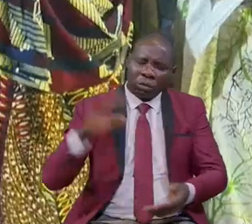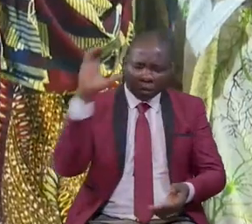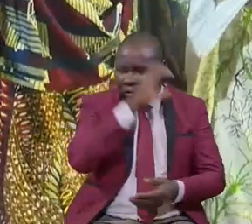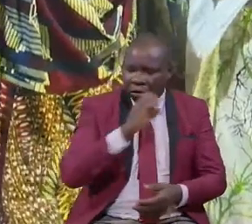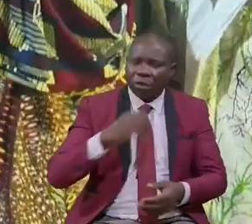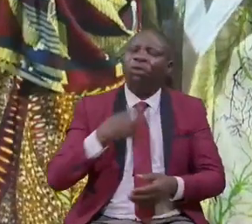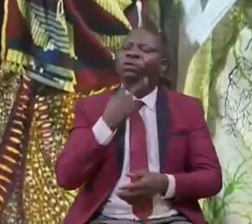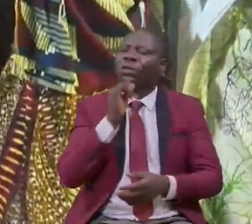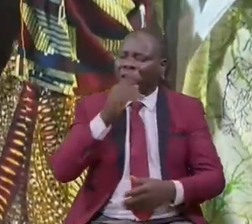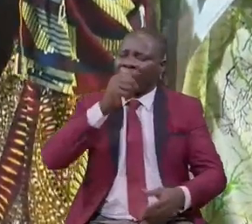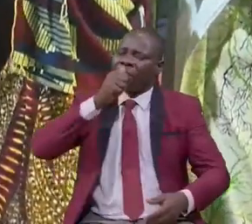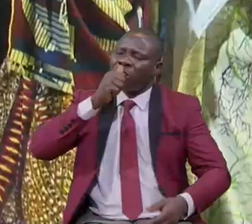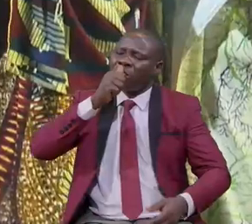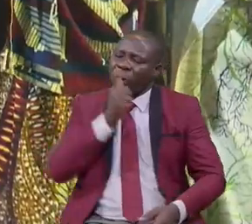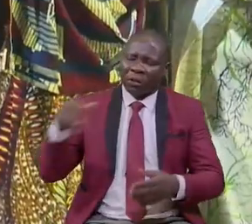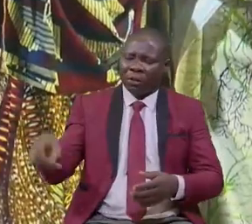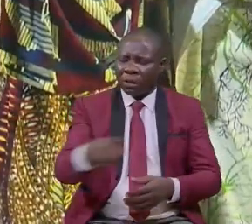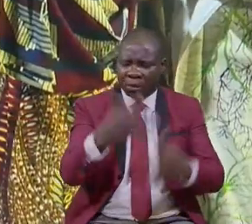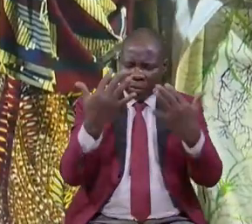de Jésus.